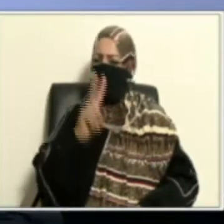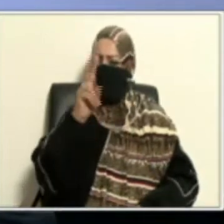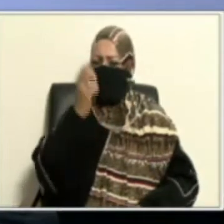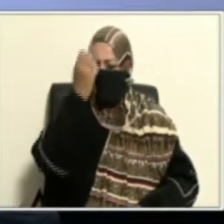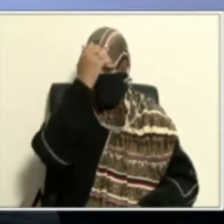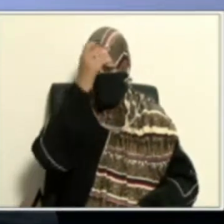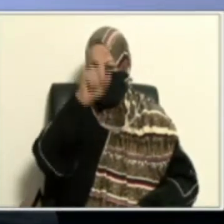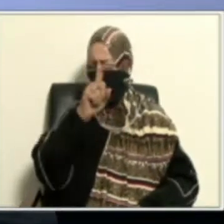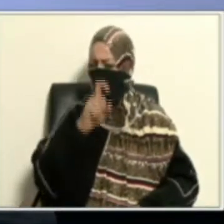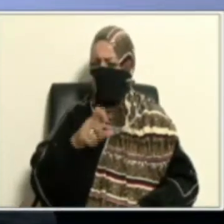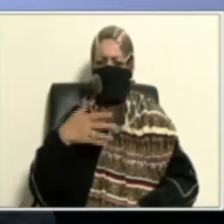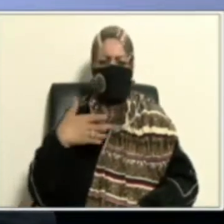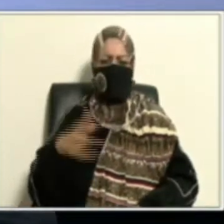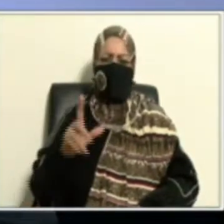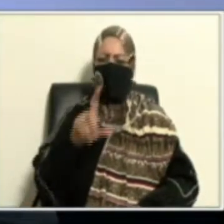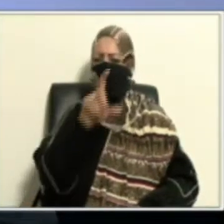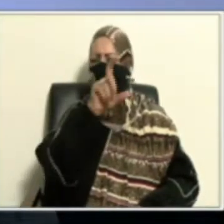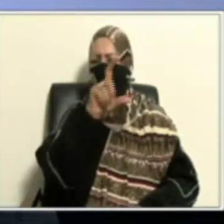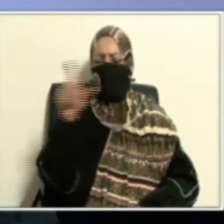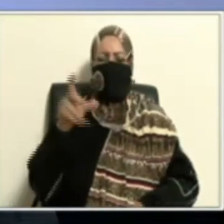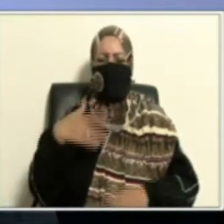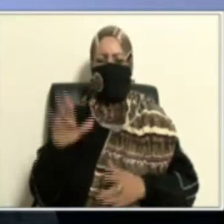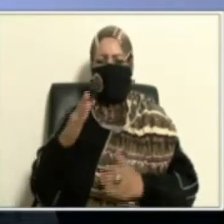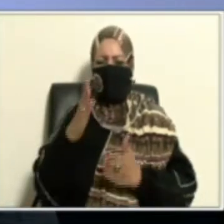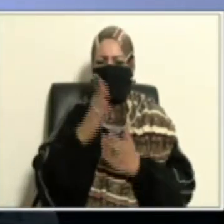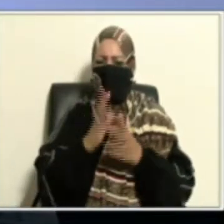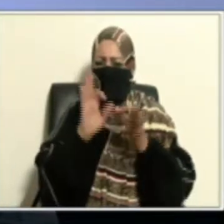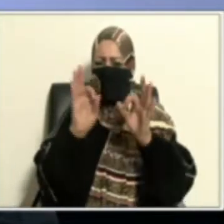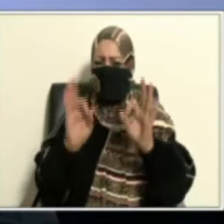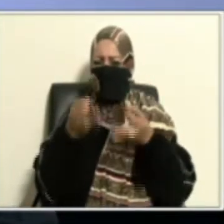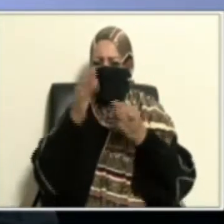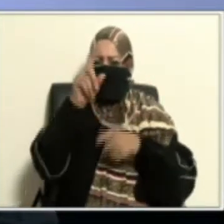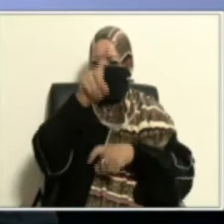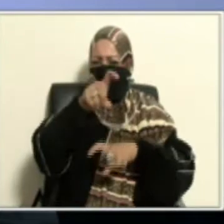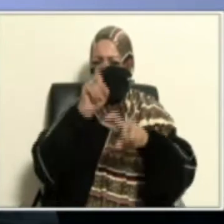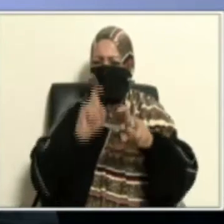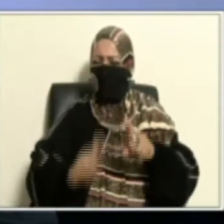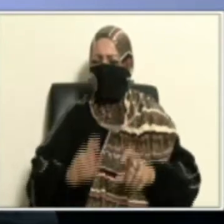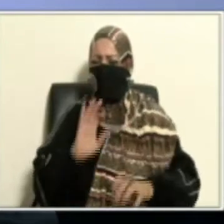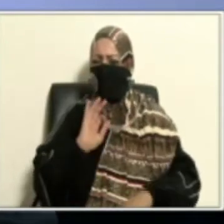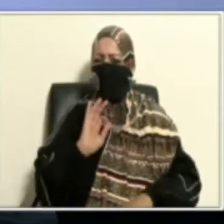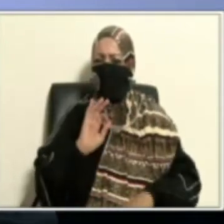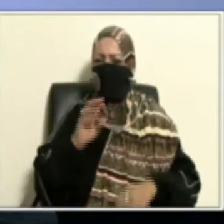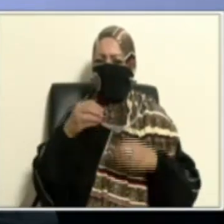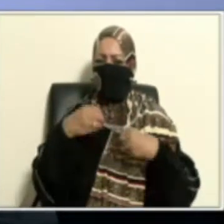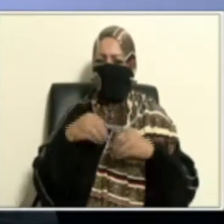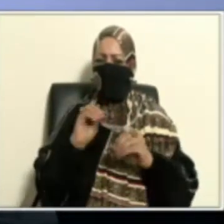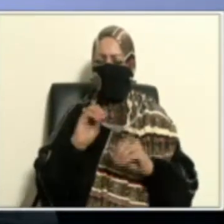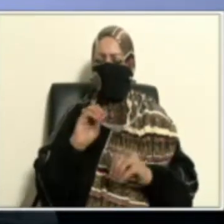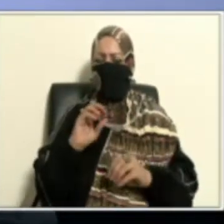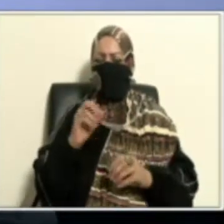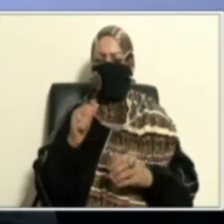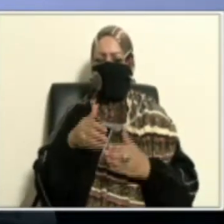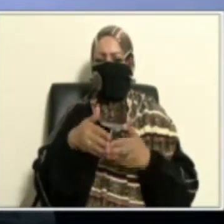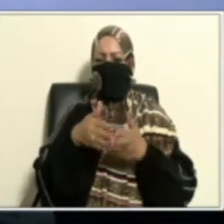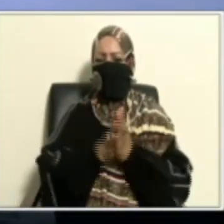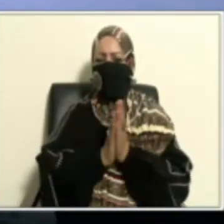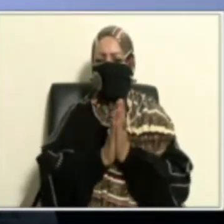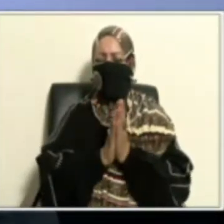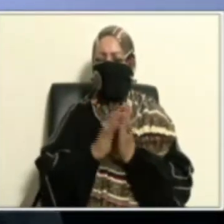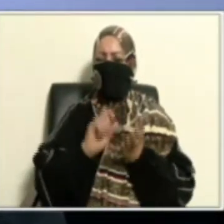الاستئمان أو بيع الاسترسال. أما في البيع العادي لا يحدد قيمة الربح بتلت ولا بغير